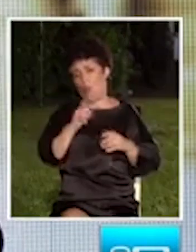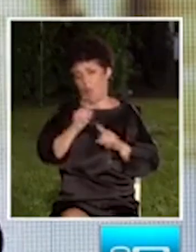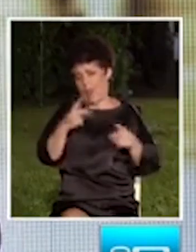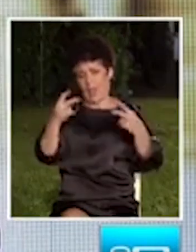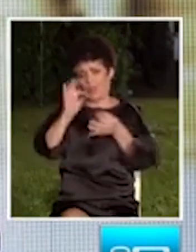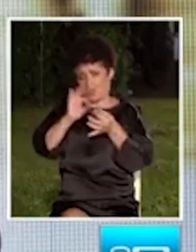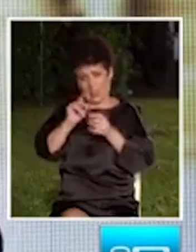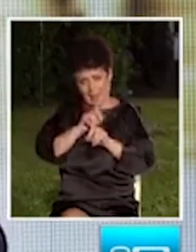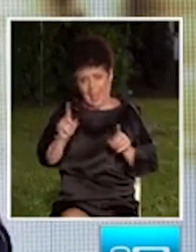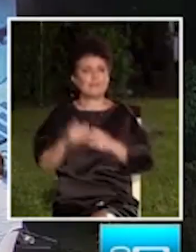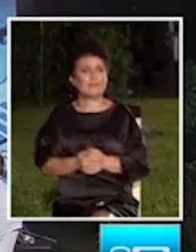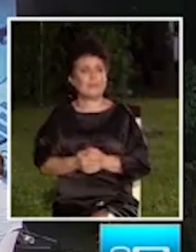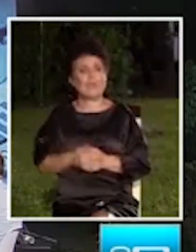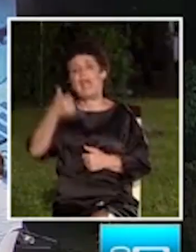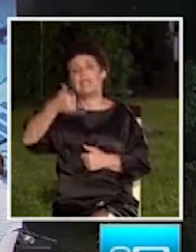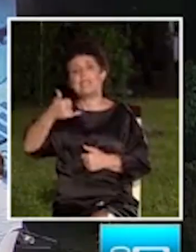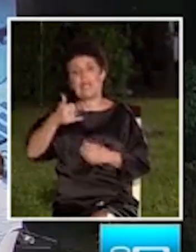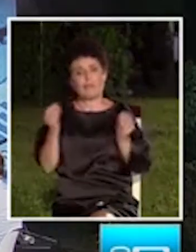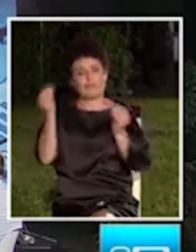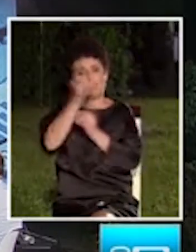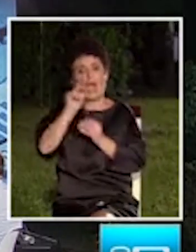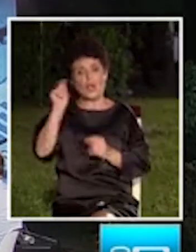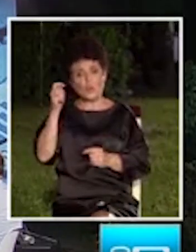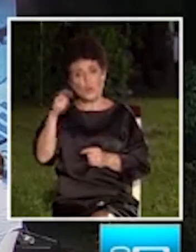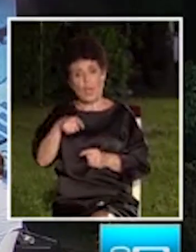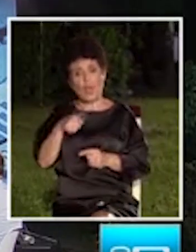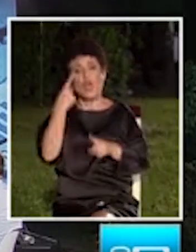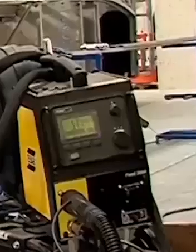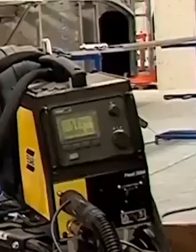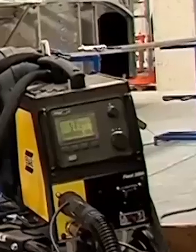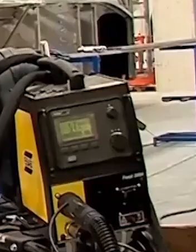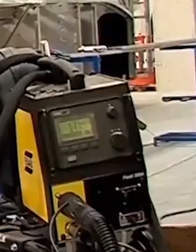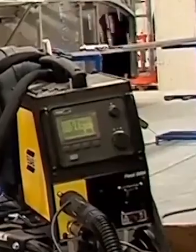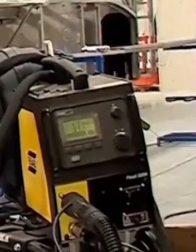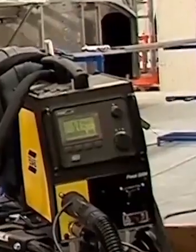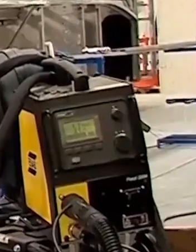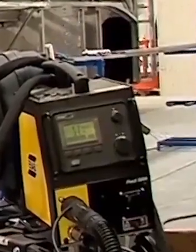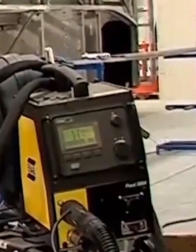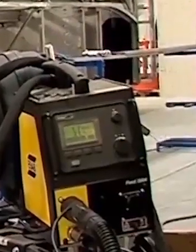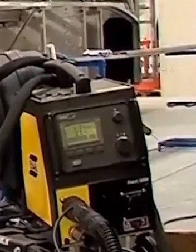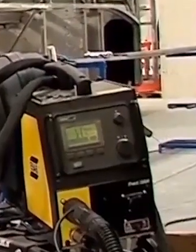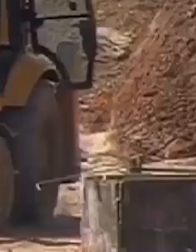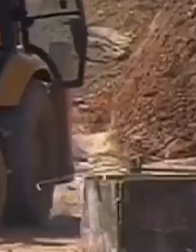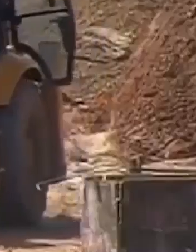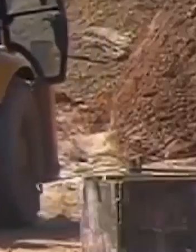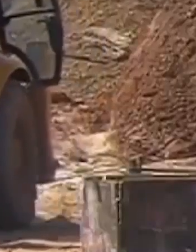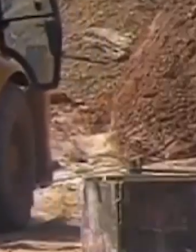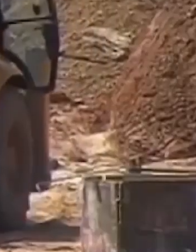мерки ќе ги опфати најсиромашните со цел да се зголеми нивната потрошувачка моќ, но и на компаниите за да даваат плати.